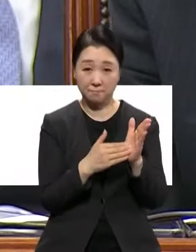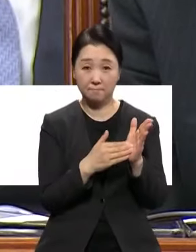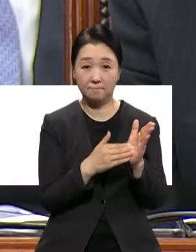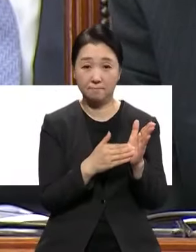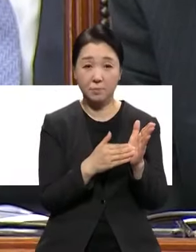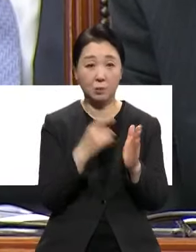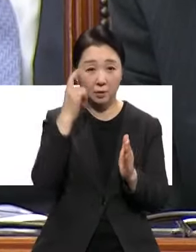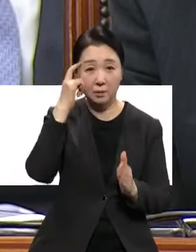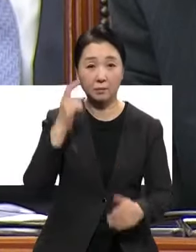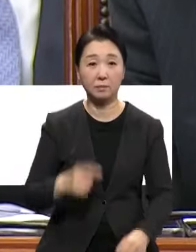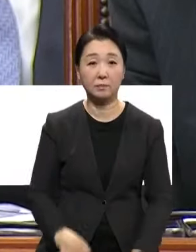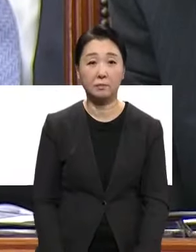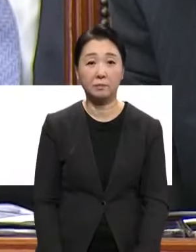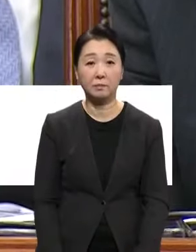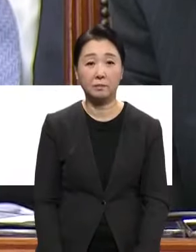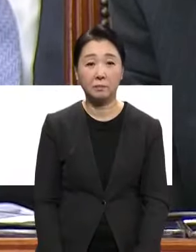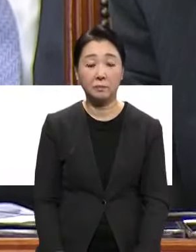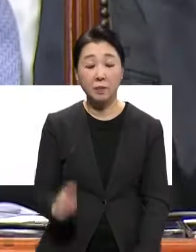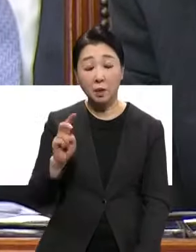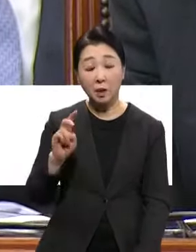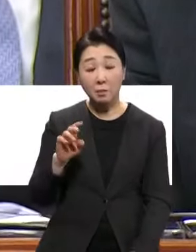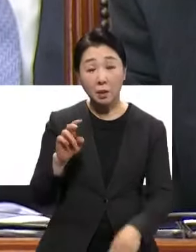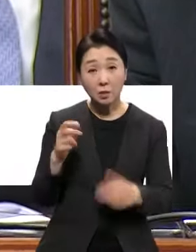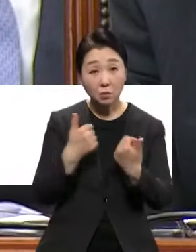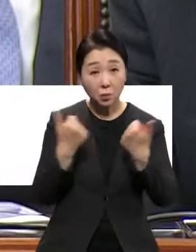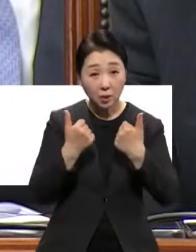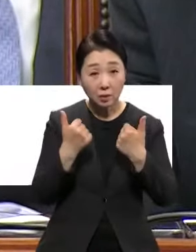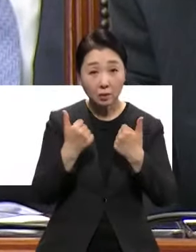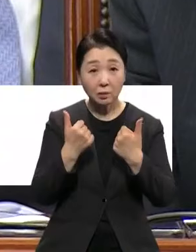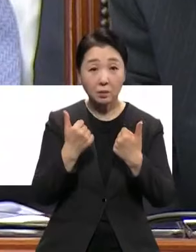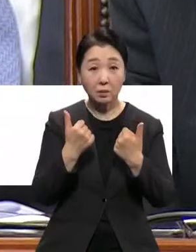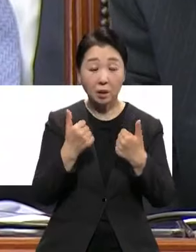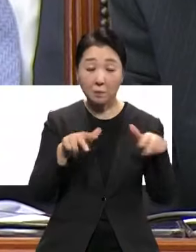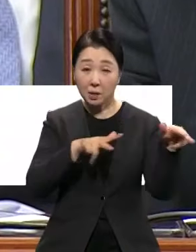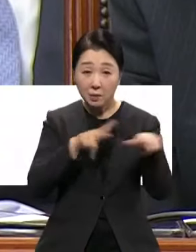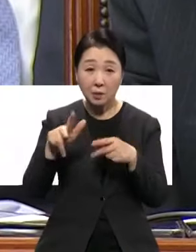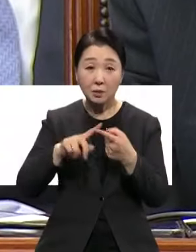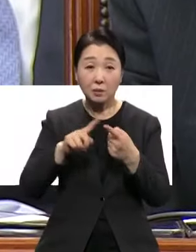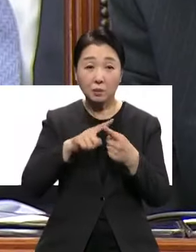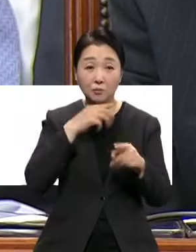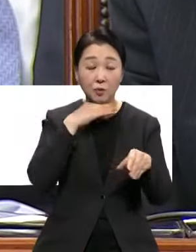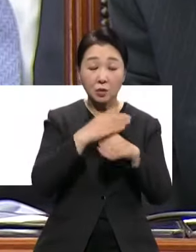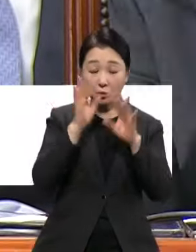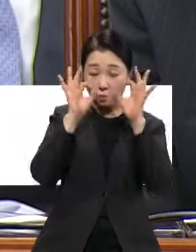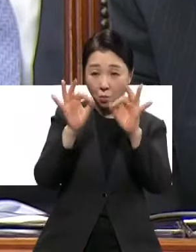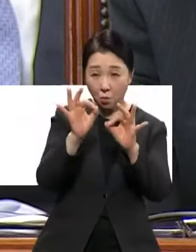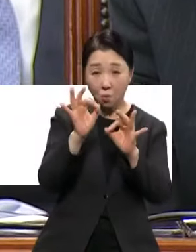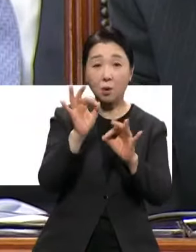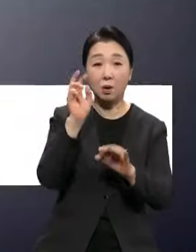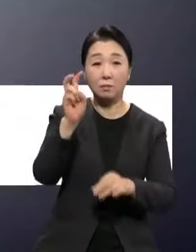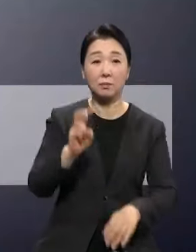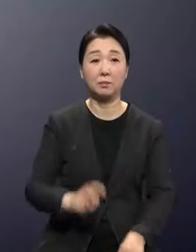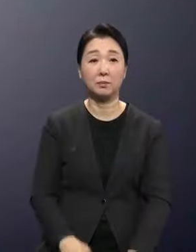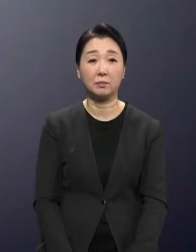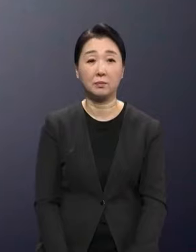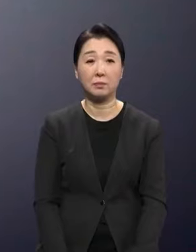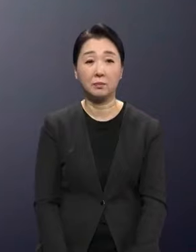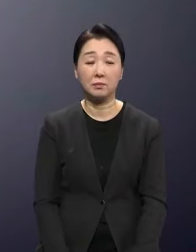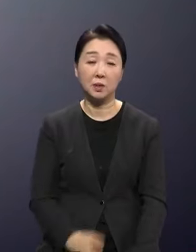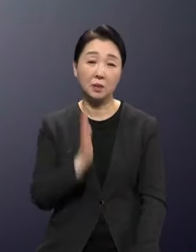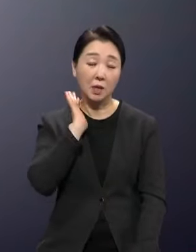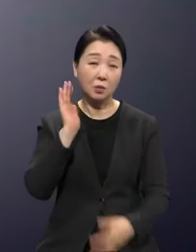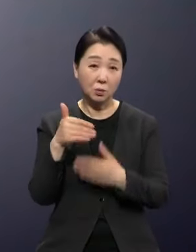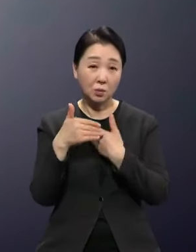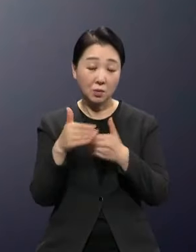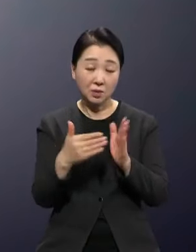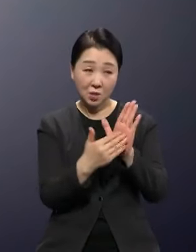사항이라고 생각합니다. 아마 지금 이 회의 실시간으로 북에서도 아마 시청하고 있을 겁니다. 대통령실이